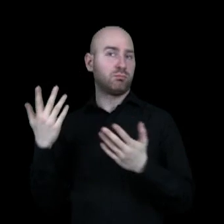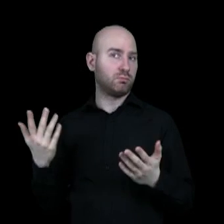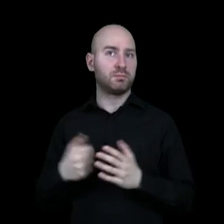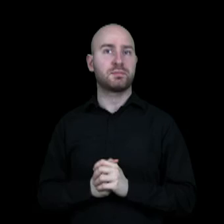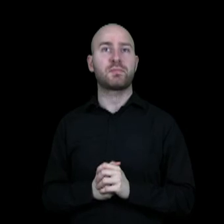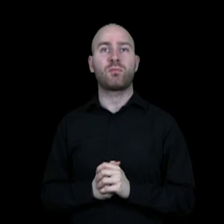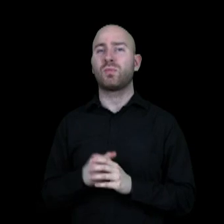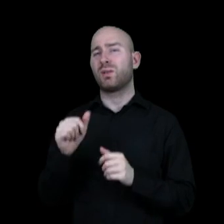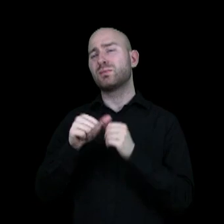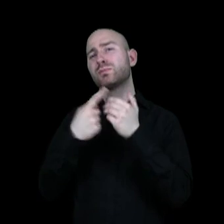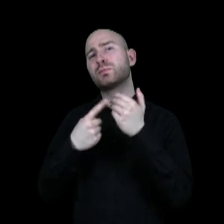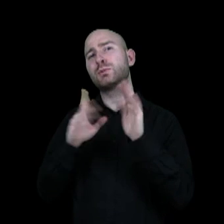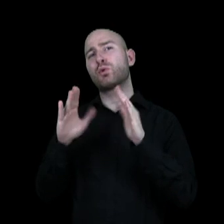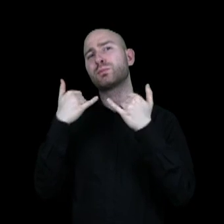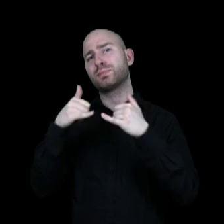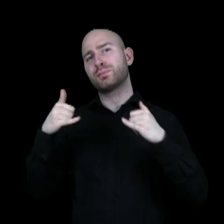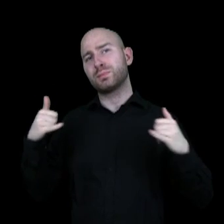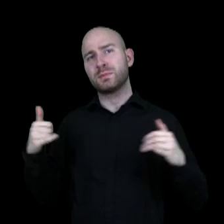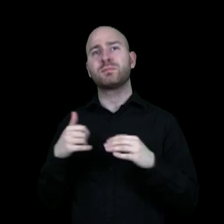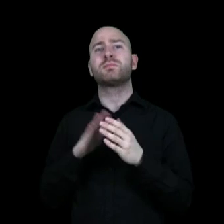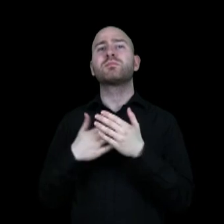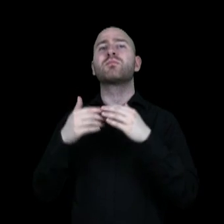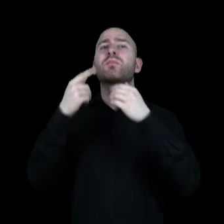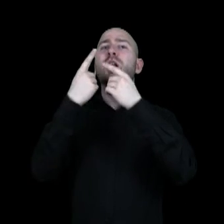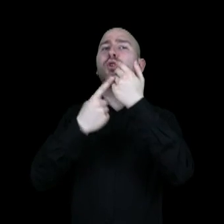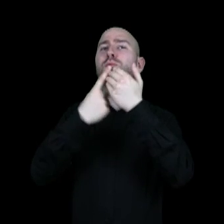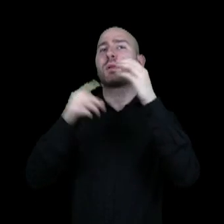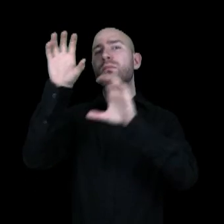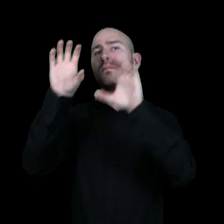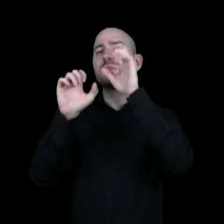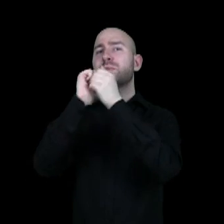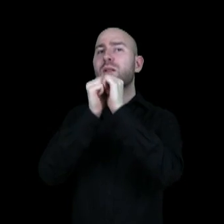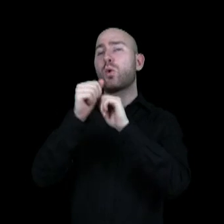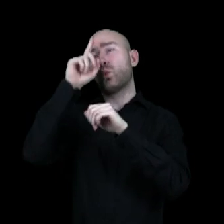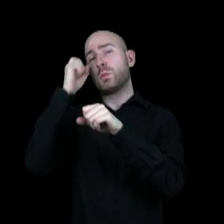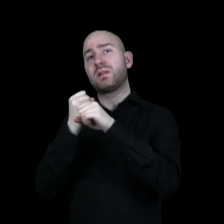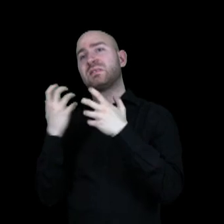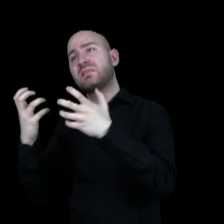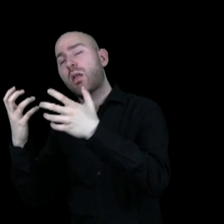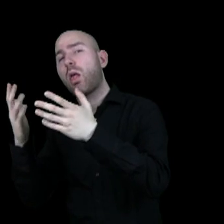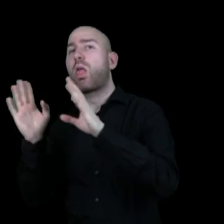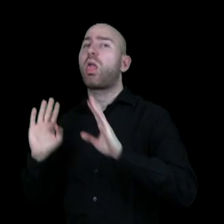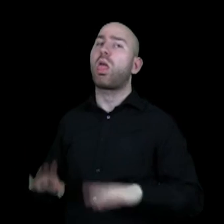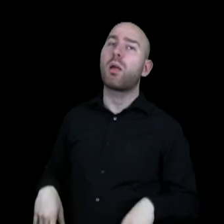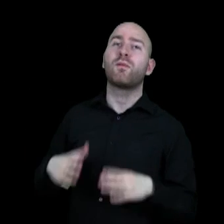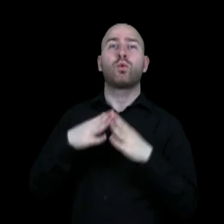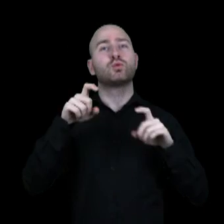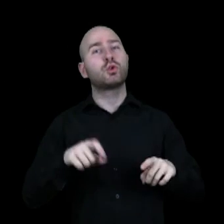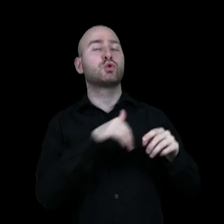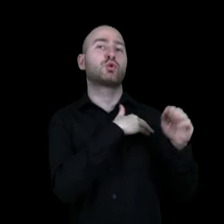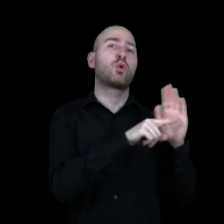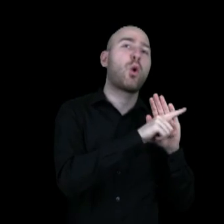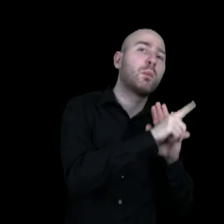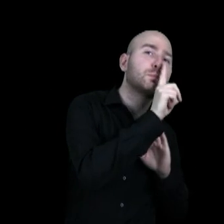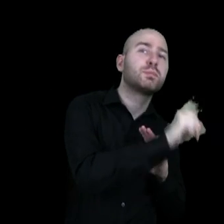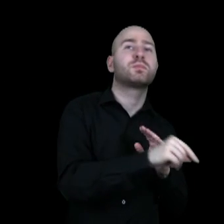10 podzielić przez 1 gdy patrzeć tylko na liczby są inne możliwe scenariusze zmienia się licznik i mianownik